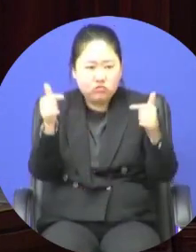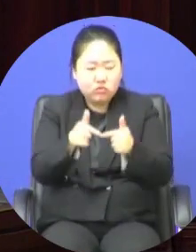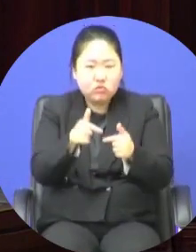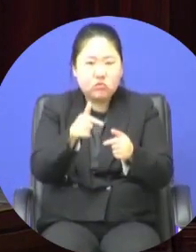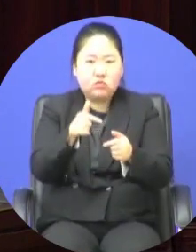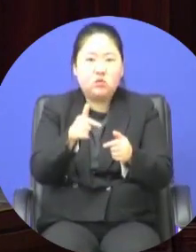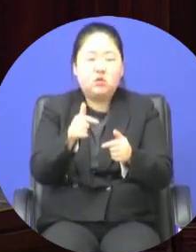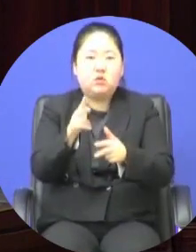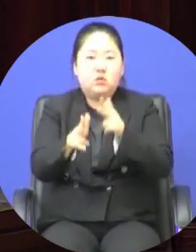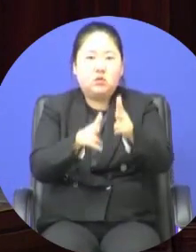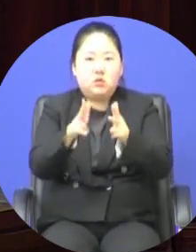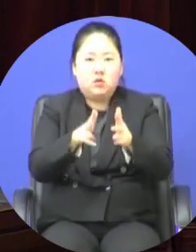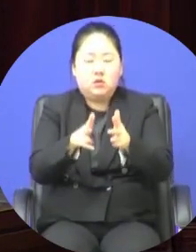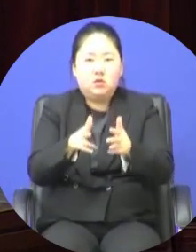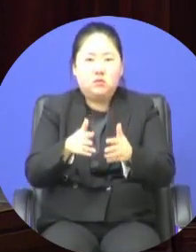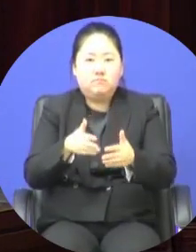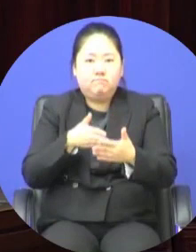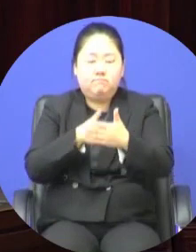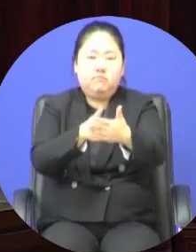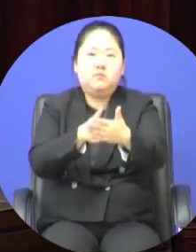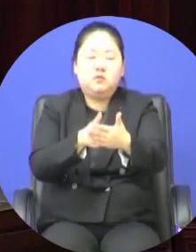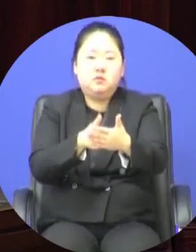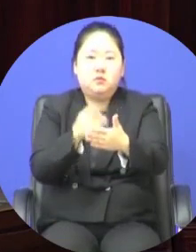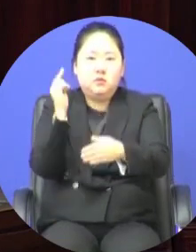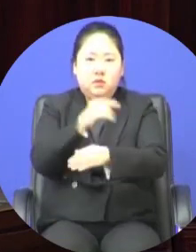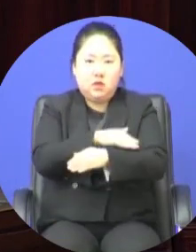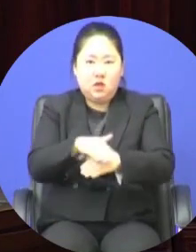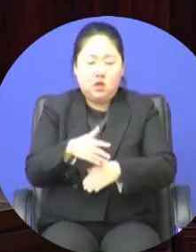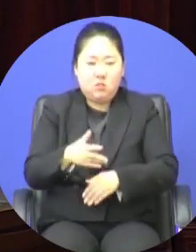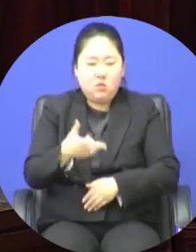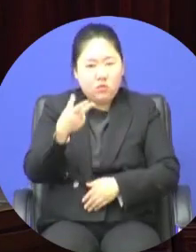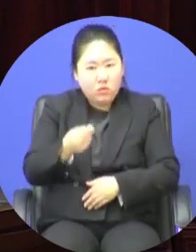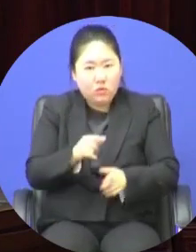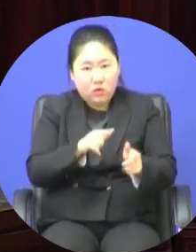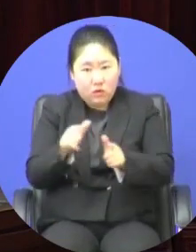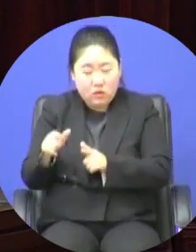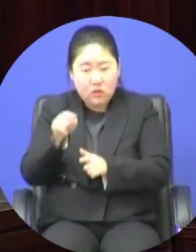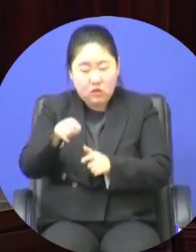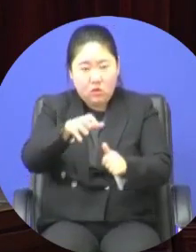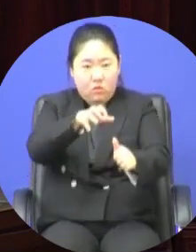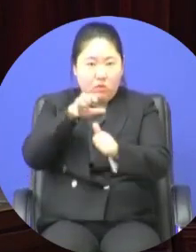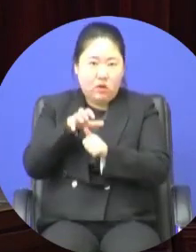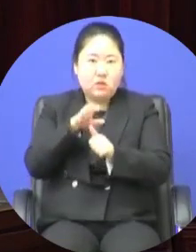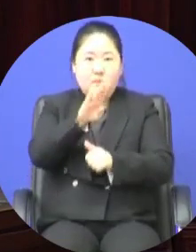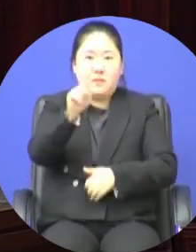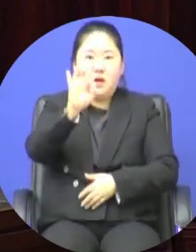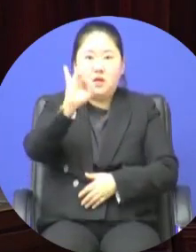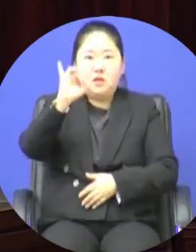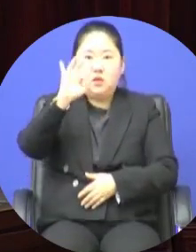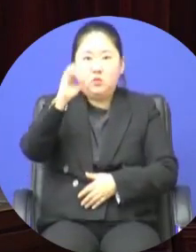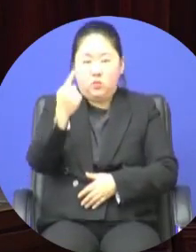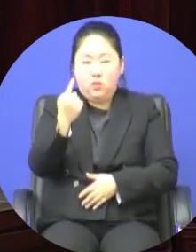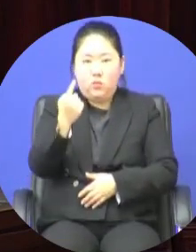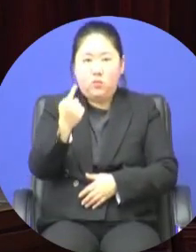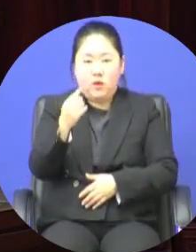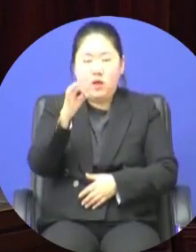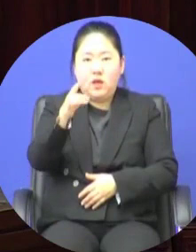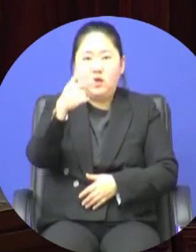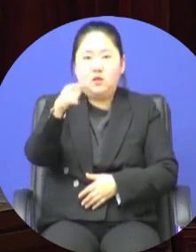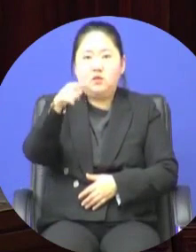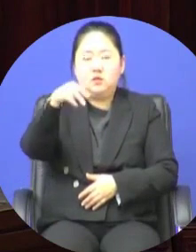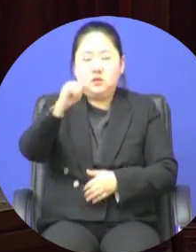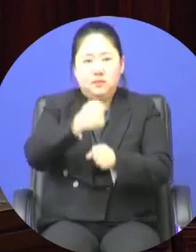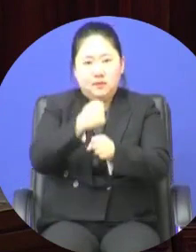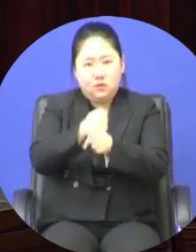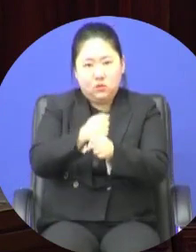강력하고 실효성 있게 추진하겠습니다. 가축 분뇨 바이오 에너지 생산 시설 사업을 본격 추진하고 관내